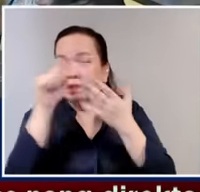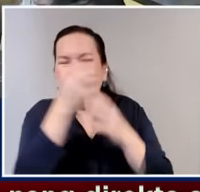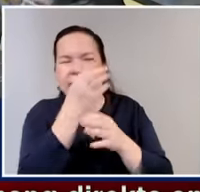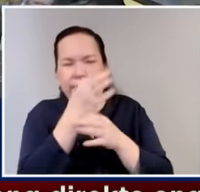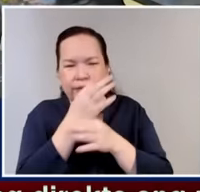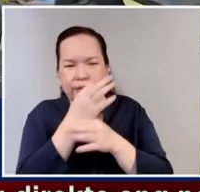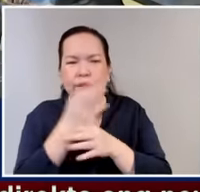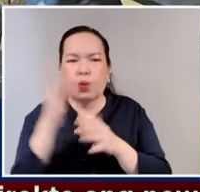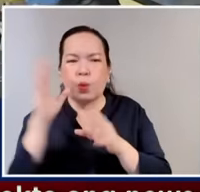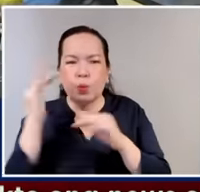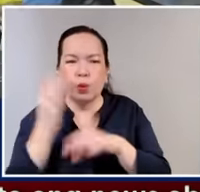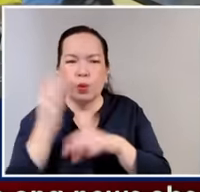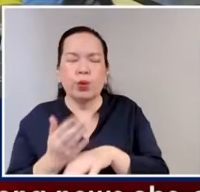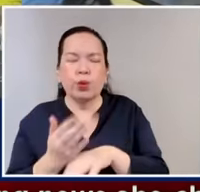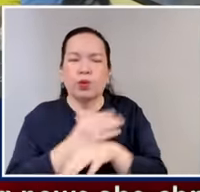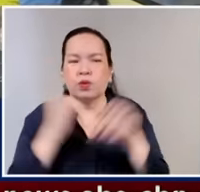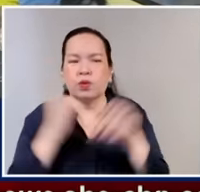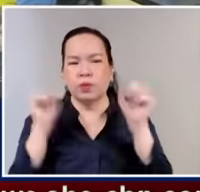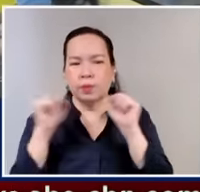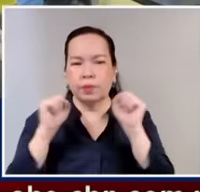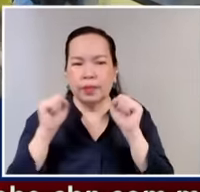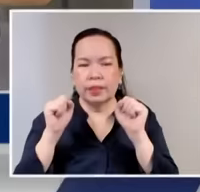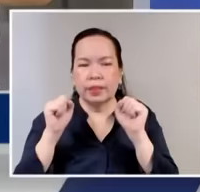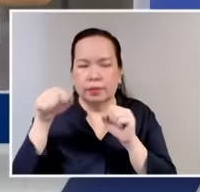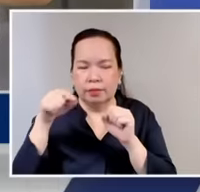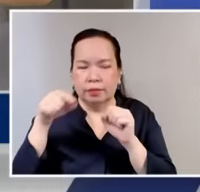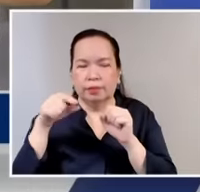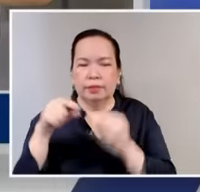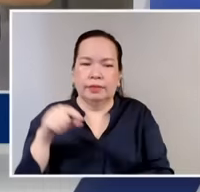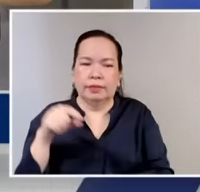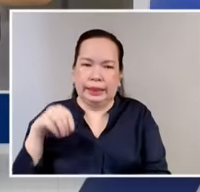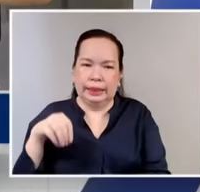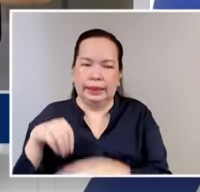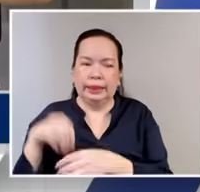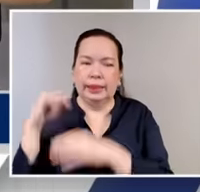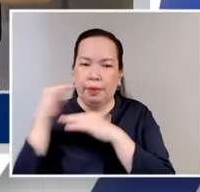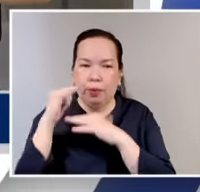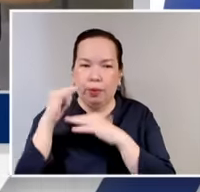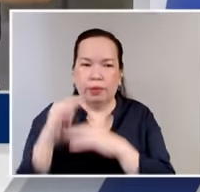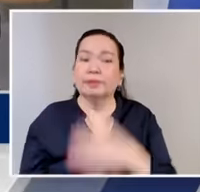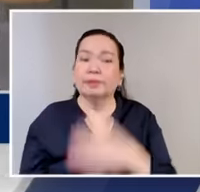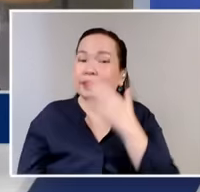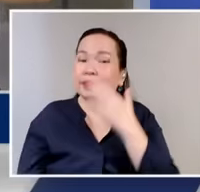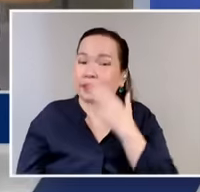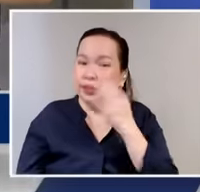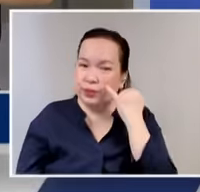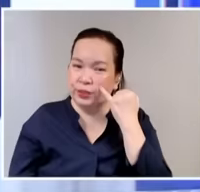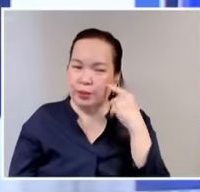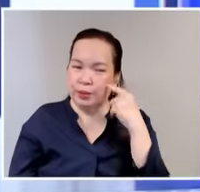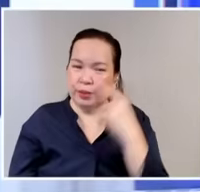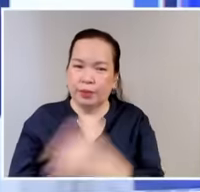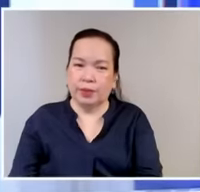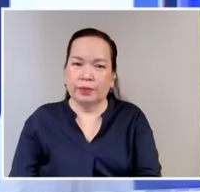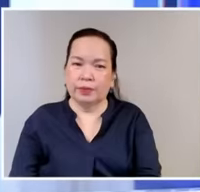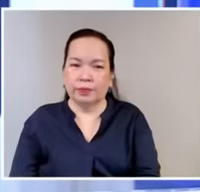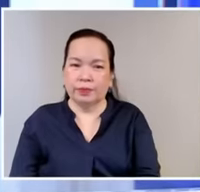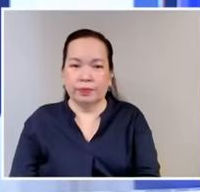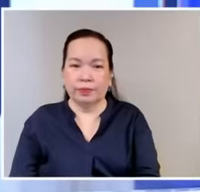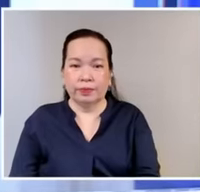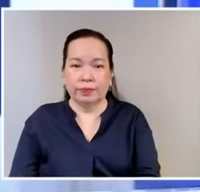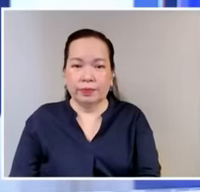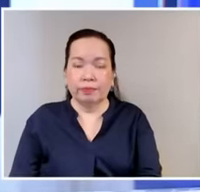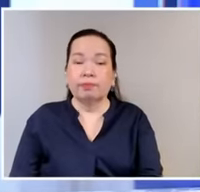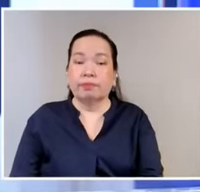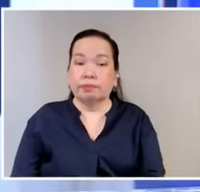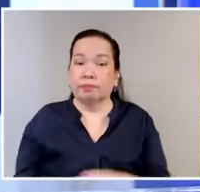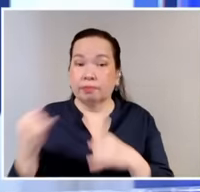ang lamig dito sa airport. Henry. Maraming salamat, Jackie Pascual. Huling araw ng